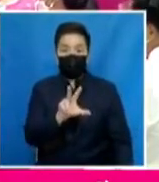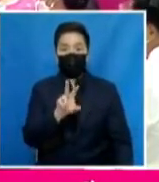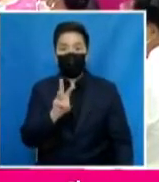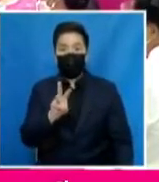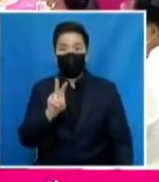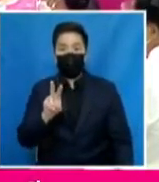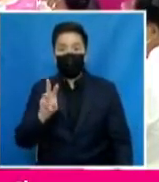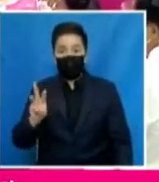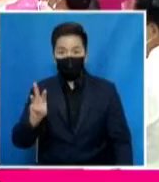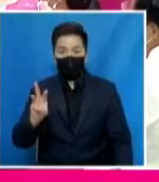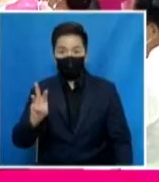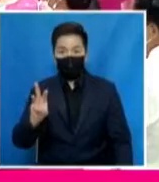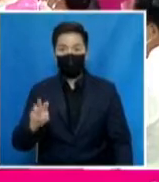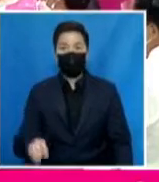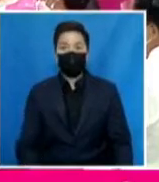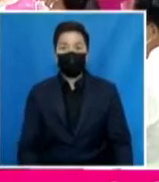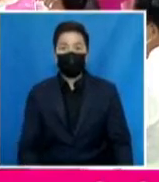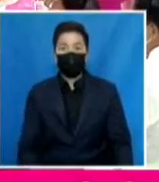0913626